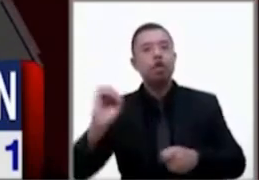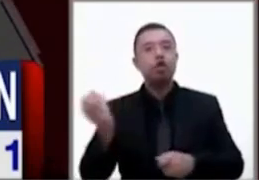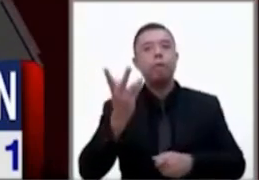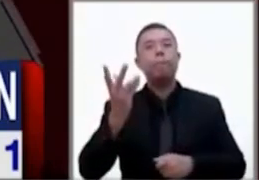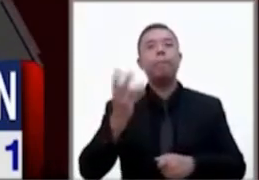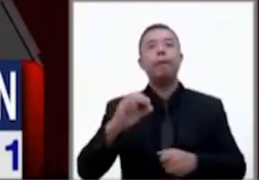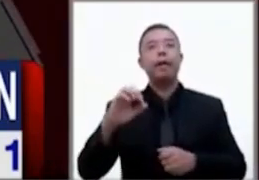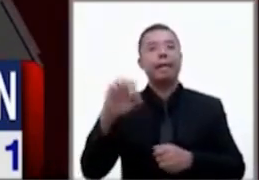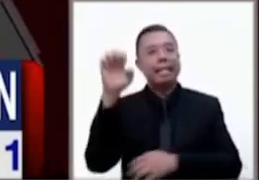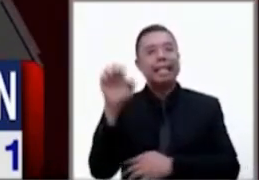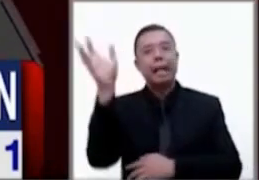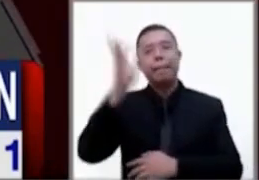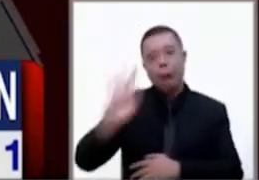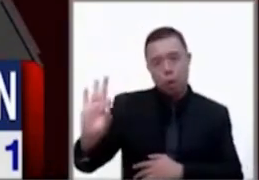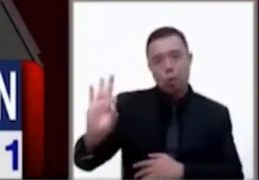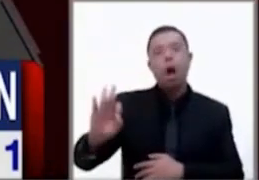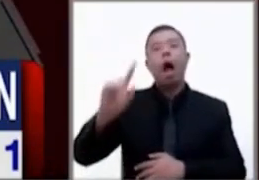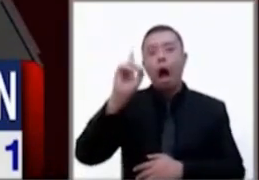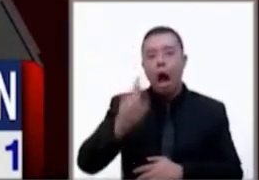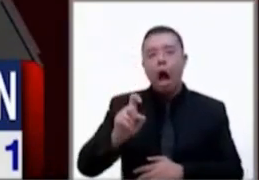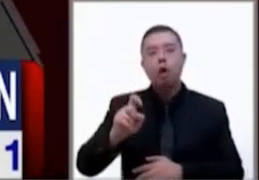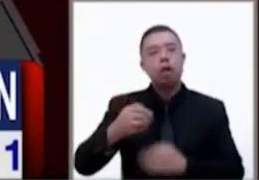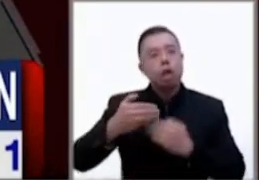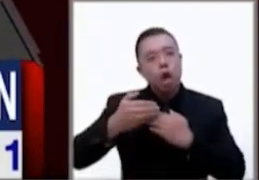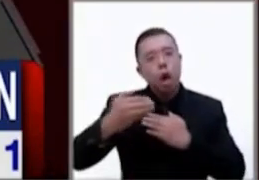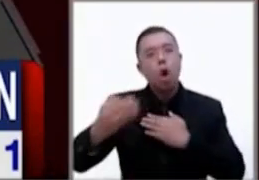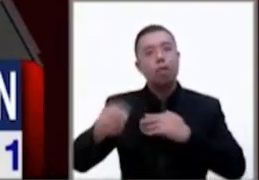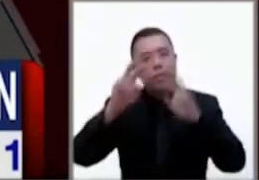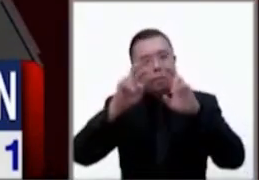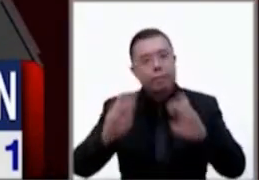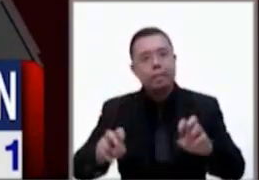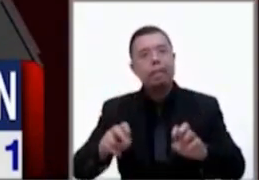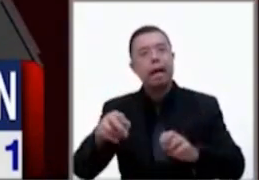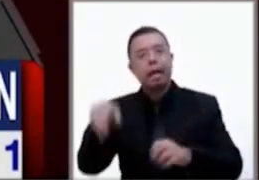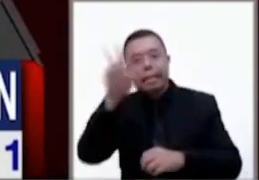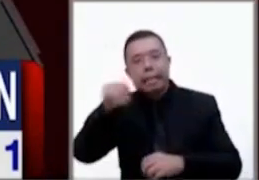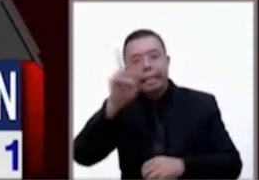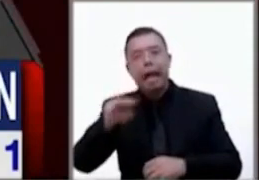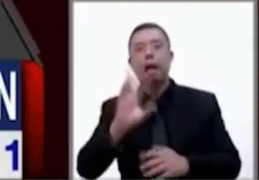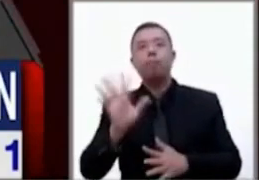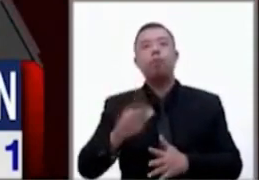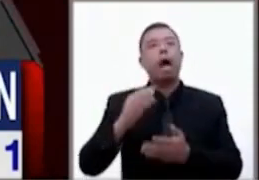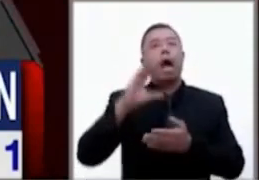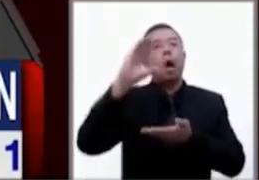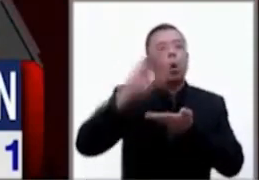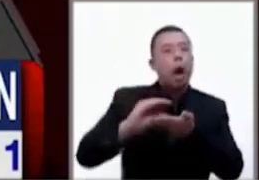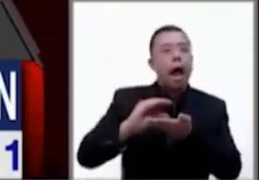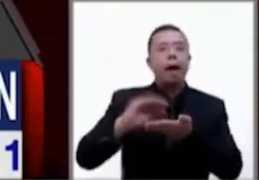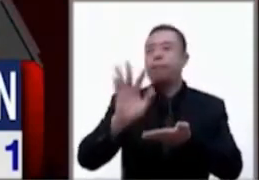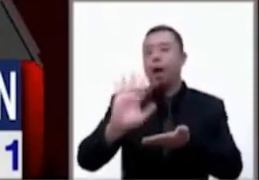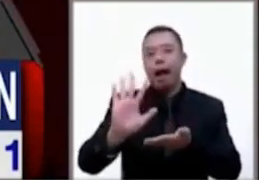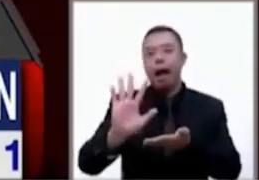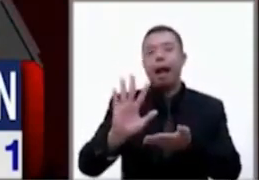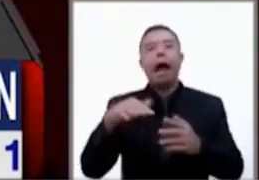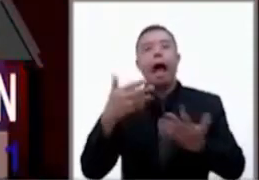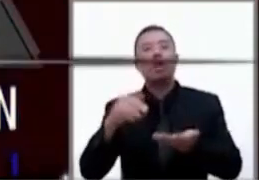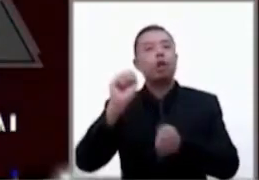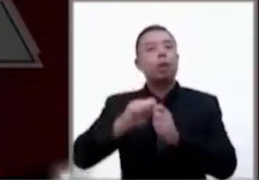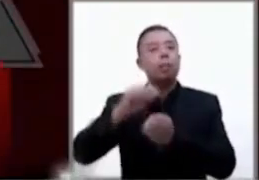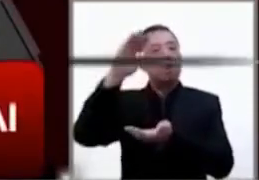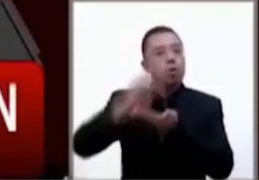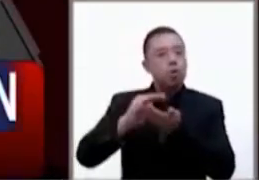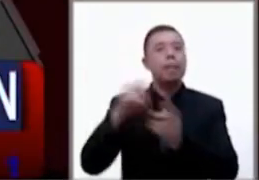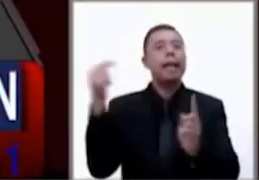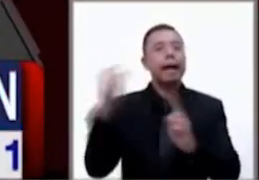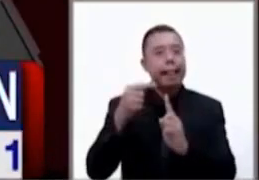dan terbarukan harus digenjot, bukan malah dikurangi targetnya,